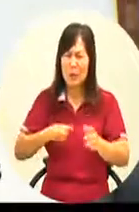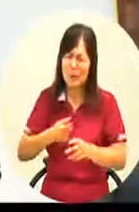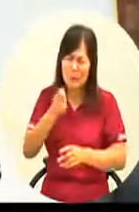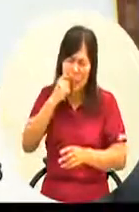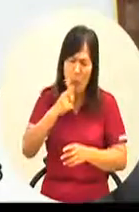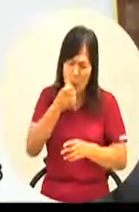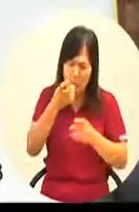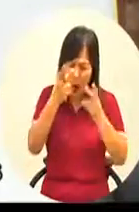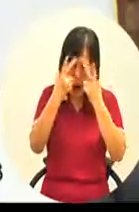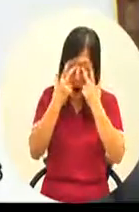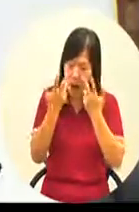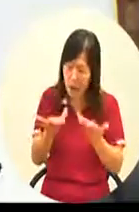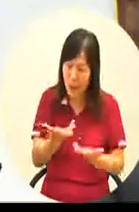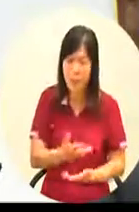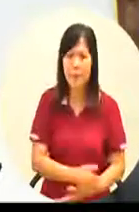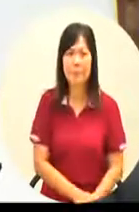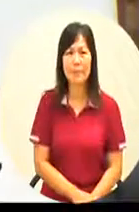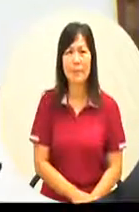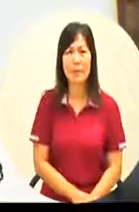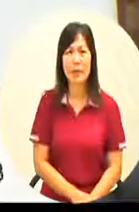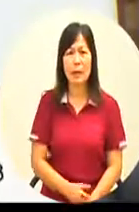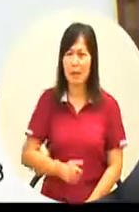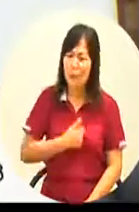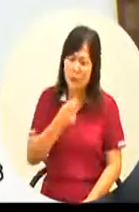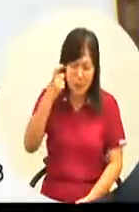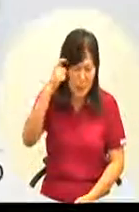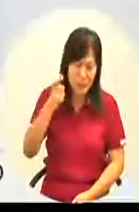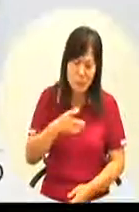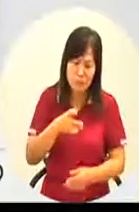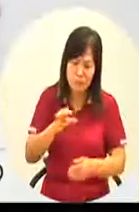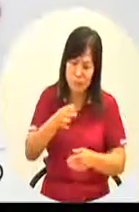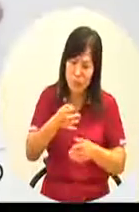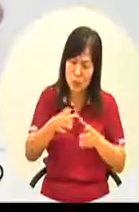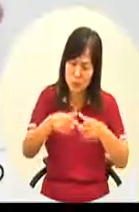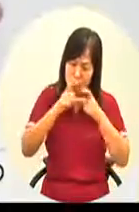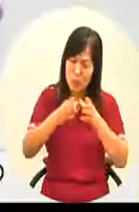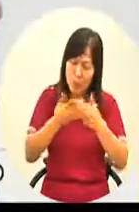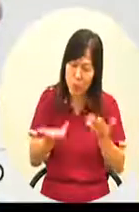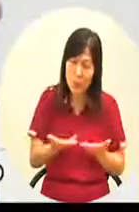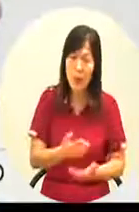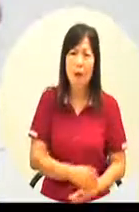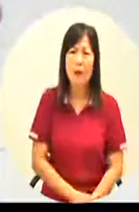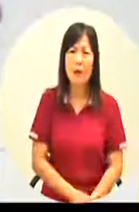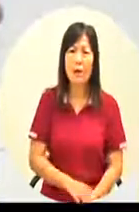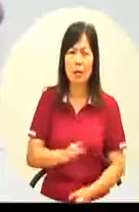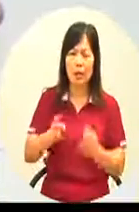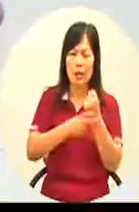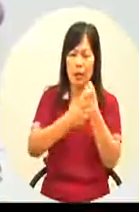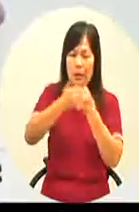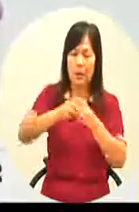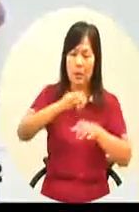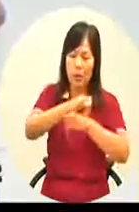吗？我们真的爱回馈金吗？这几天我接到一个里长的活动的信息，